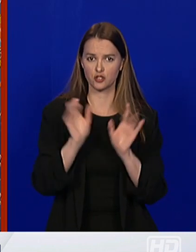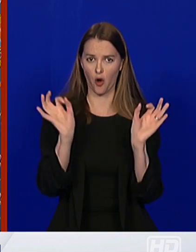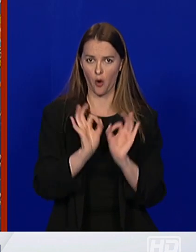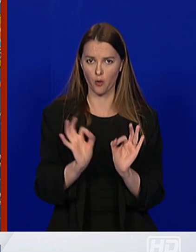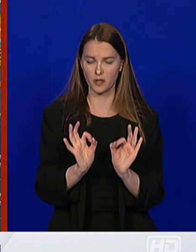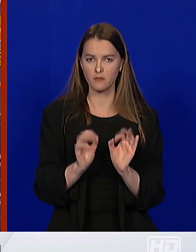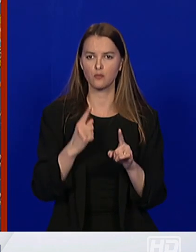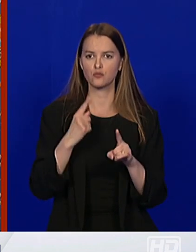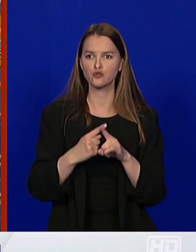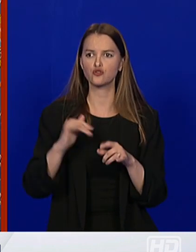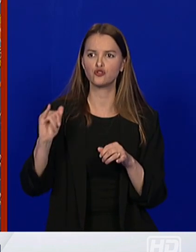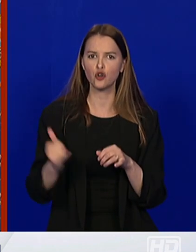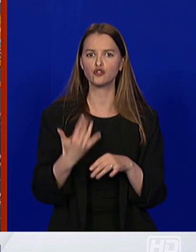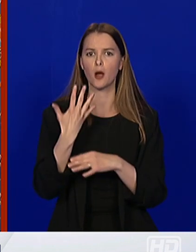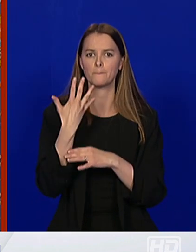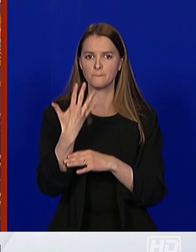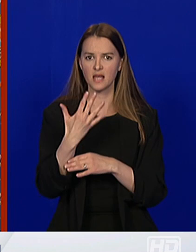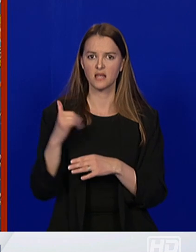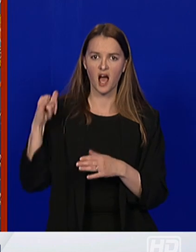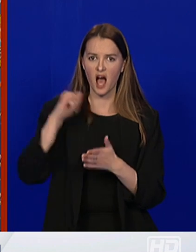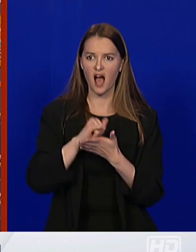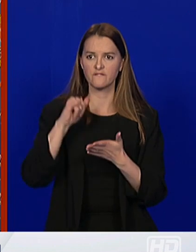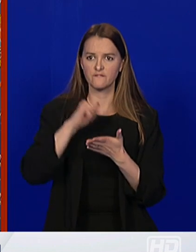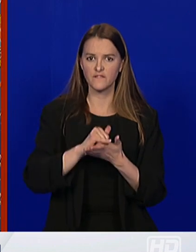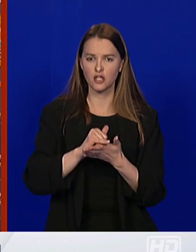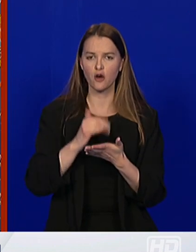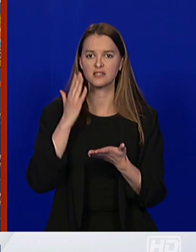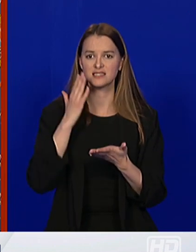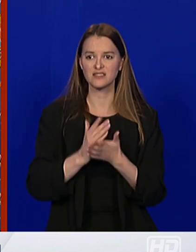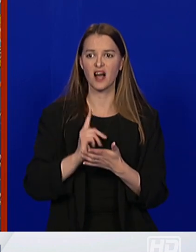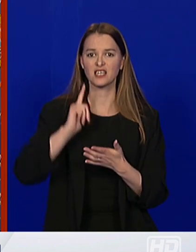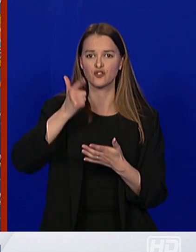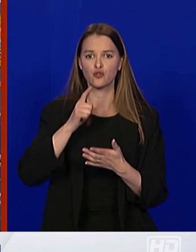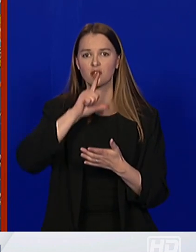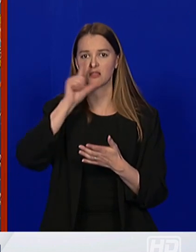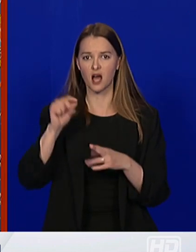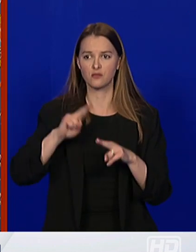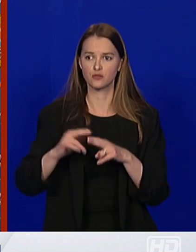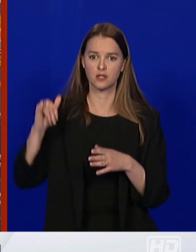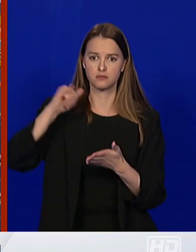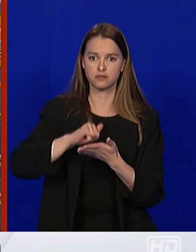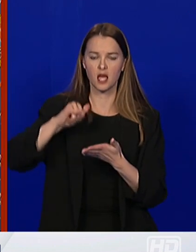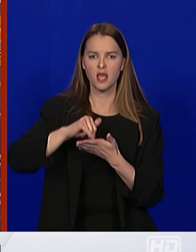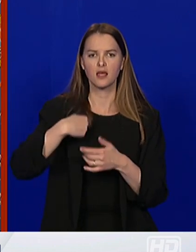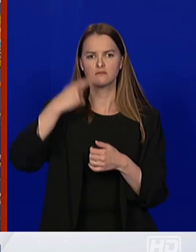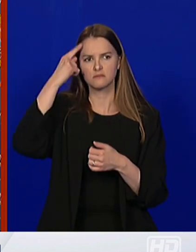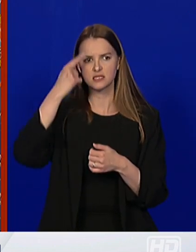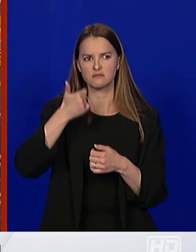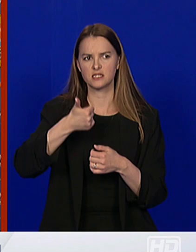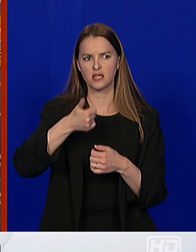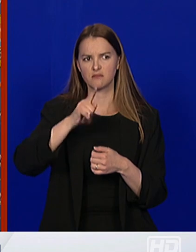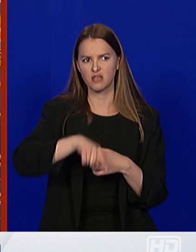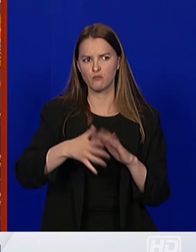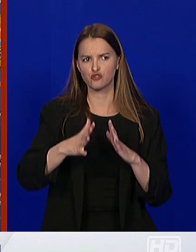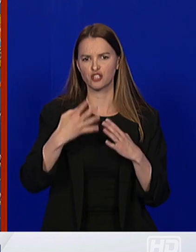toga još 5 aviona svaka 2 dana. Znači, to bi bilo opreme koje bi bilo dovoljno za nekih mjesec i po 40 dana